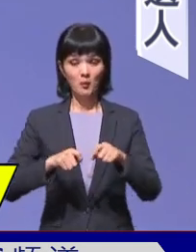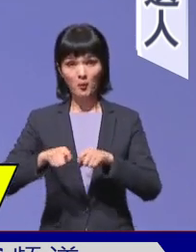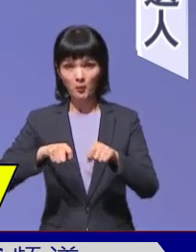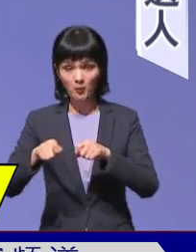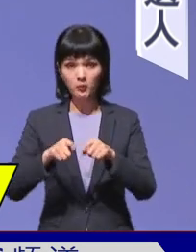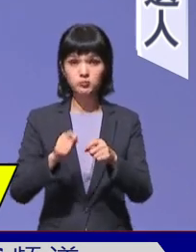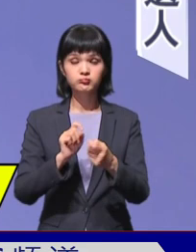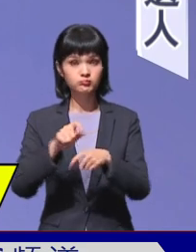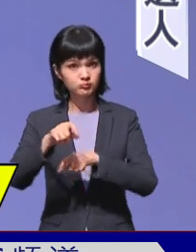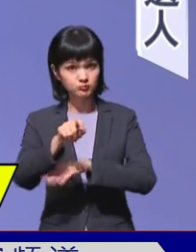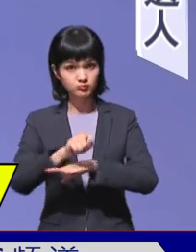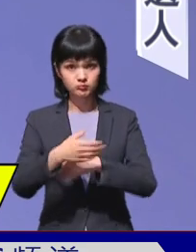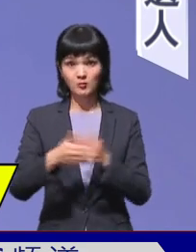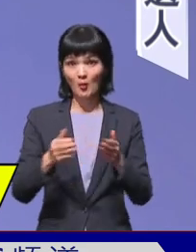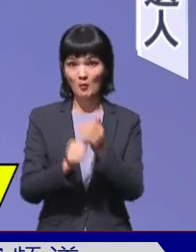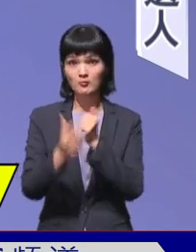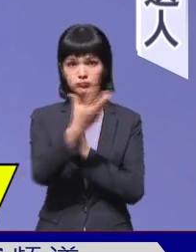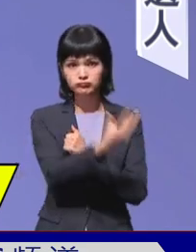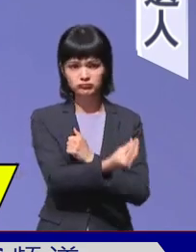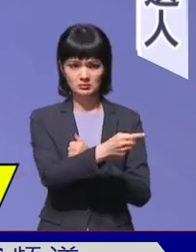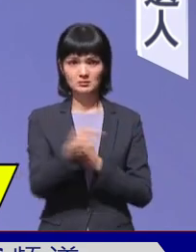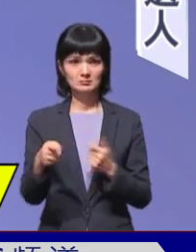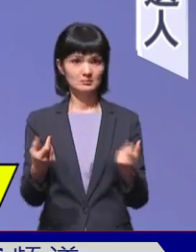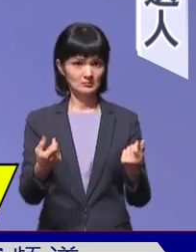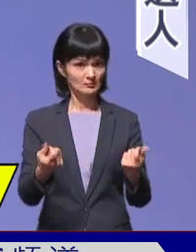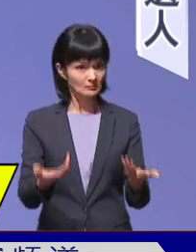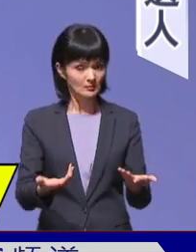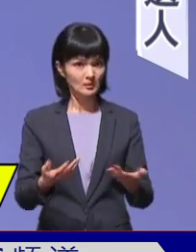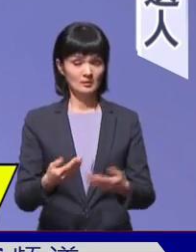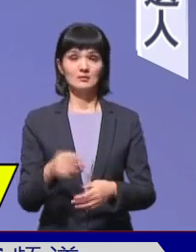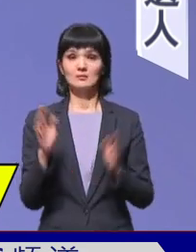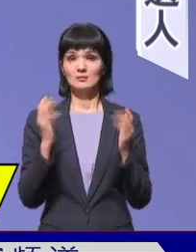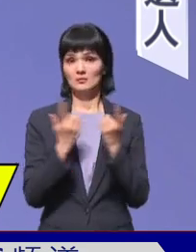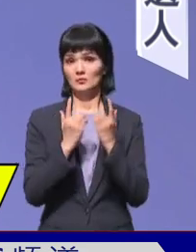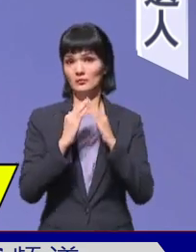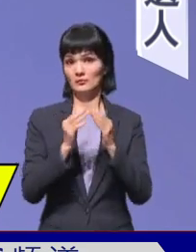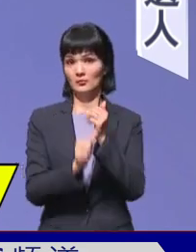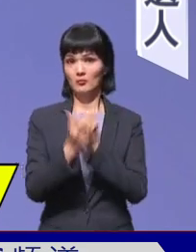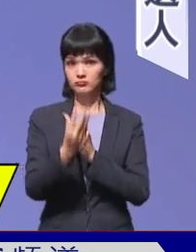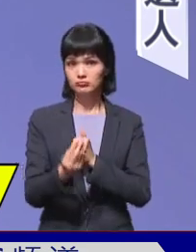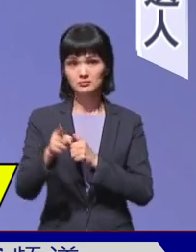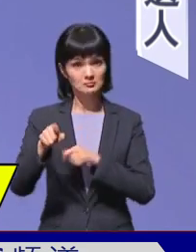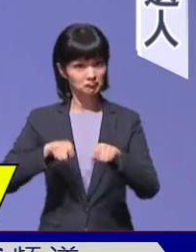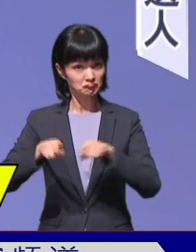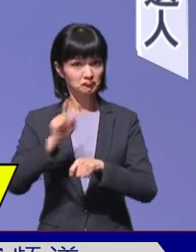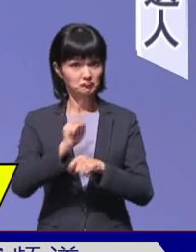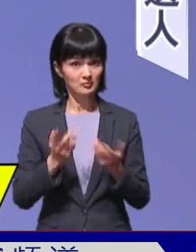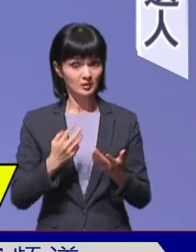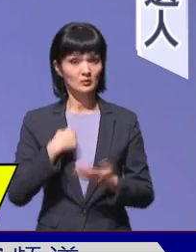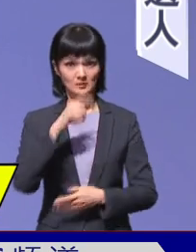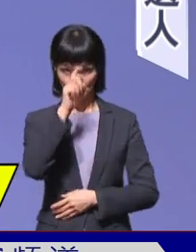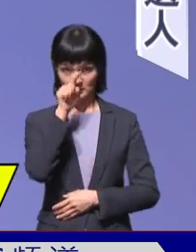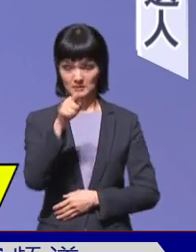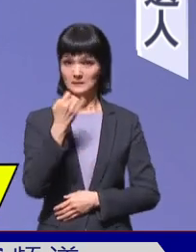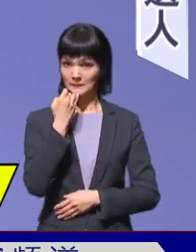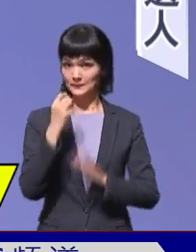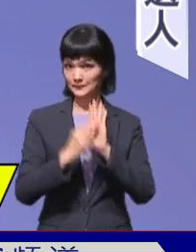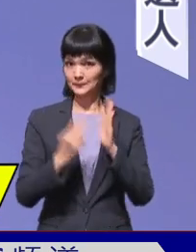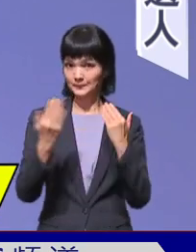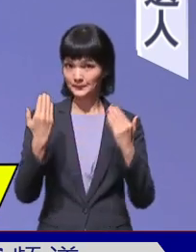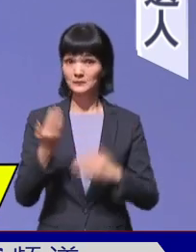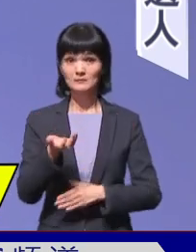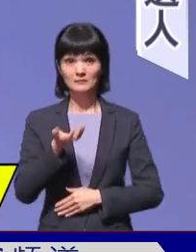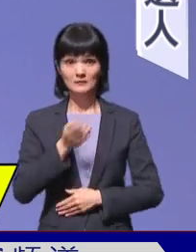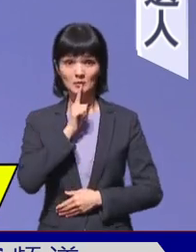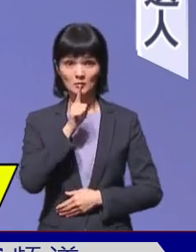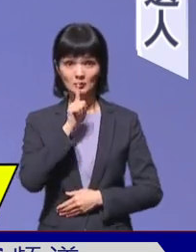室，跟少子化办公室有何两样？你对台北市的少子女化又有什么对策？我们希望你们正面的回答刚